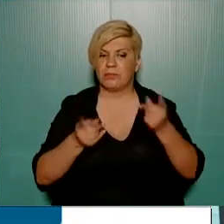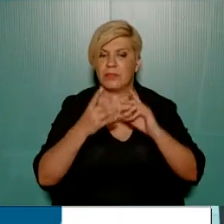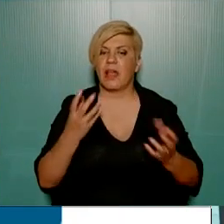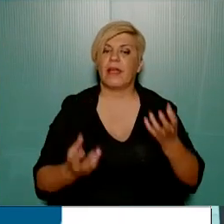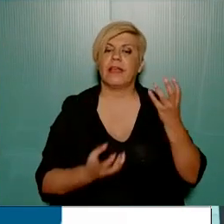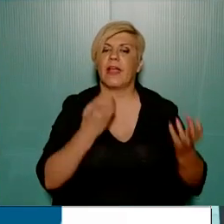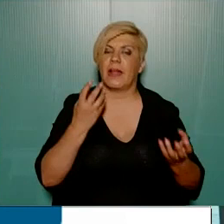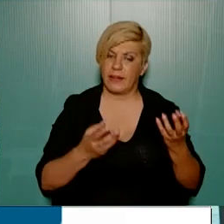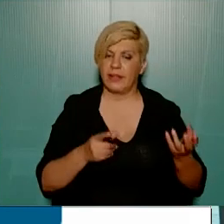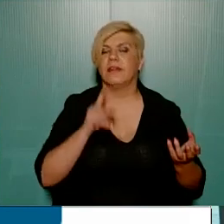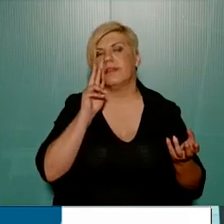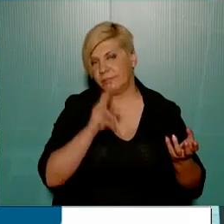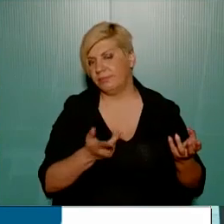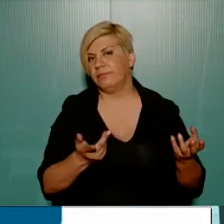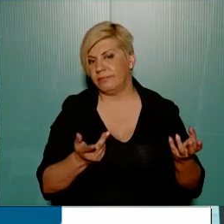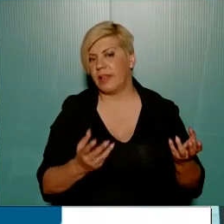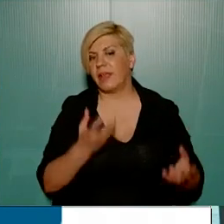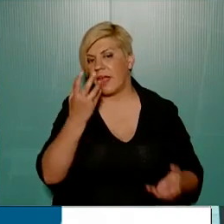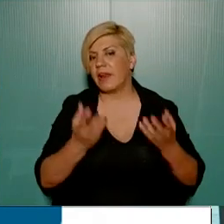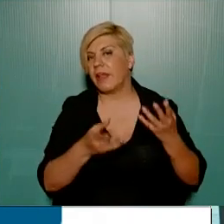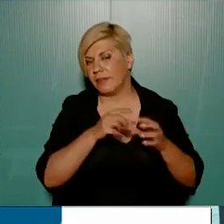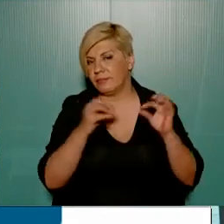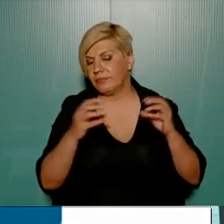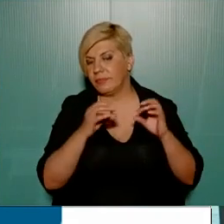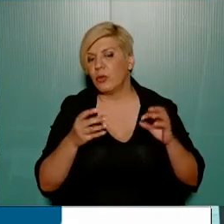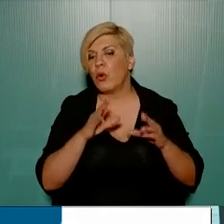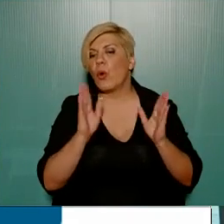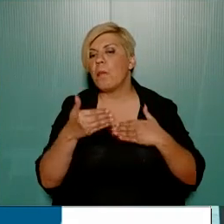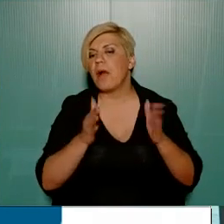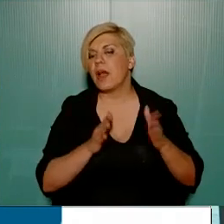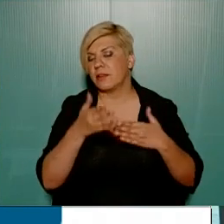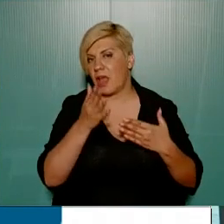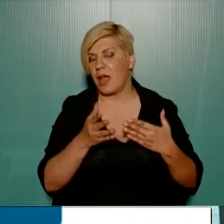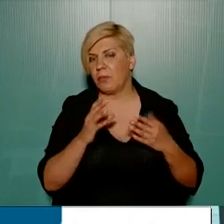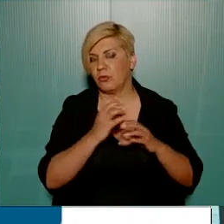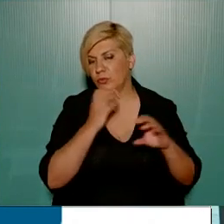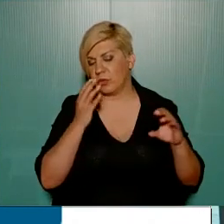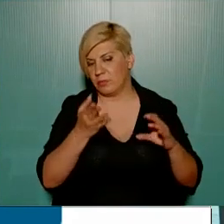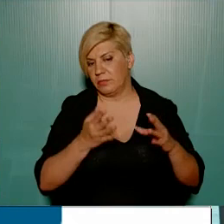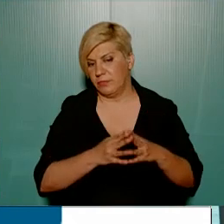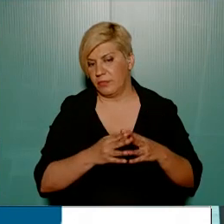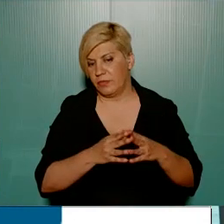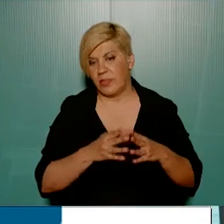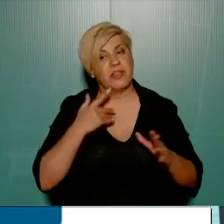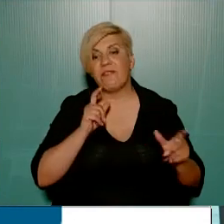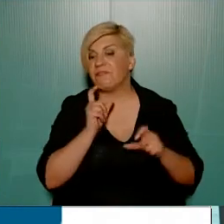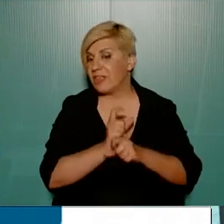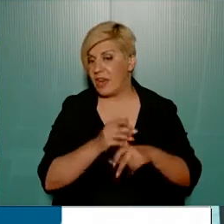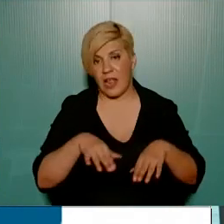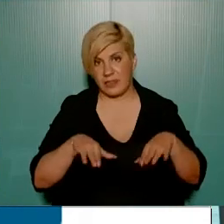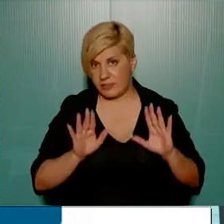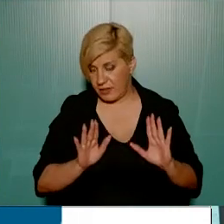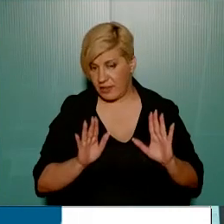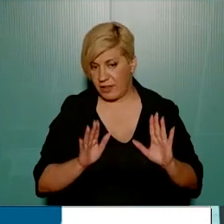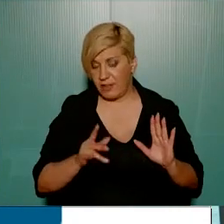καίνε, έχουμε δει και φωτιά να καίνε κομμάτια από το τραμ αυτό. Δεν φυλάσσεται, ή πηδούν